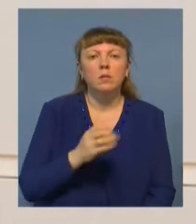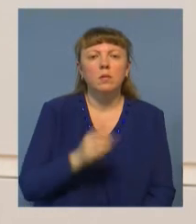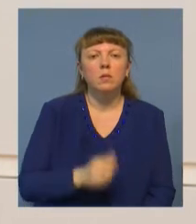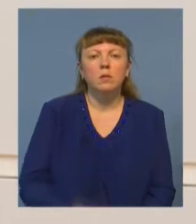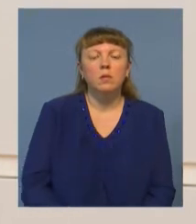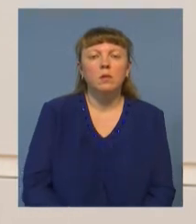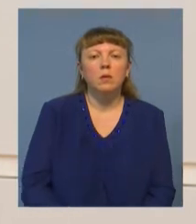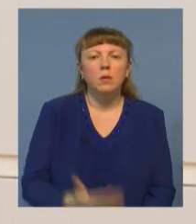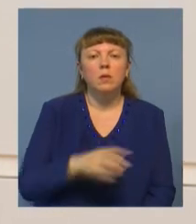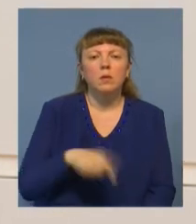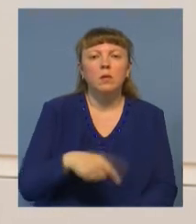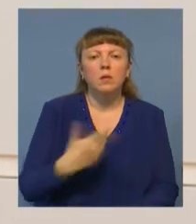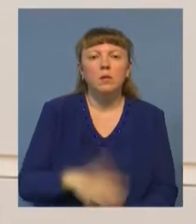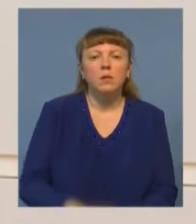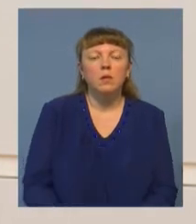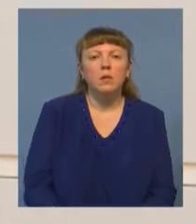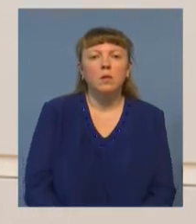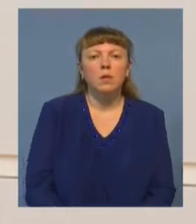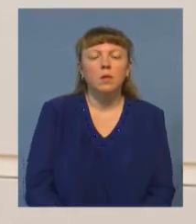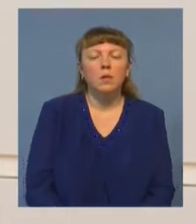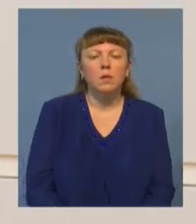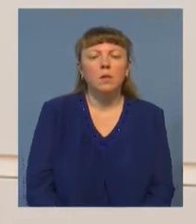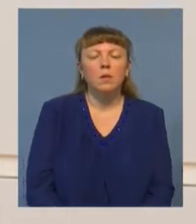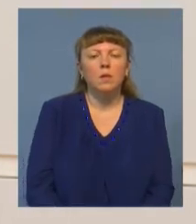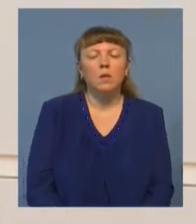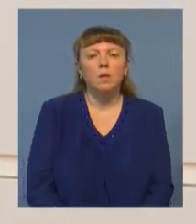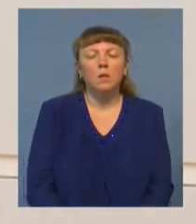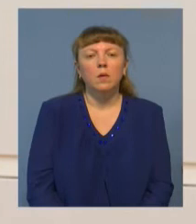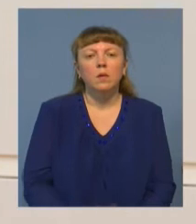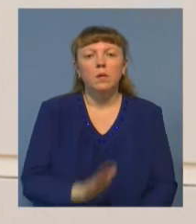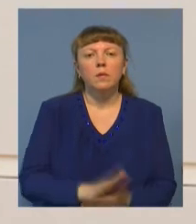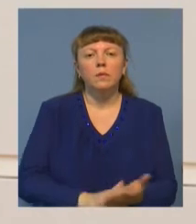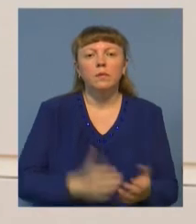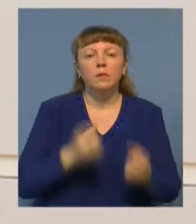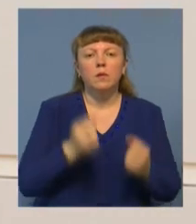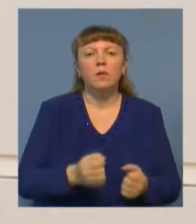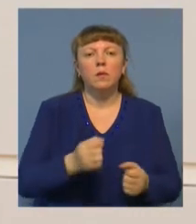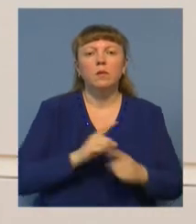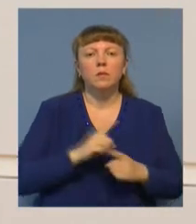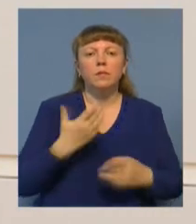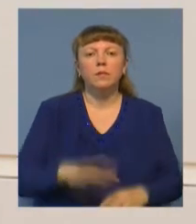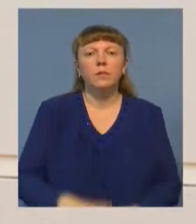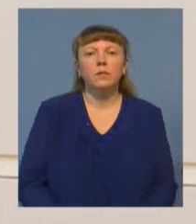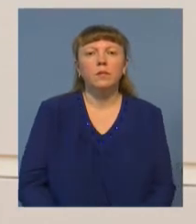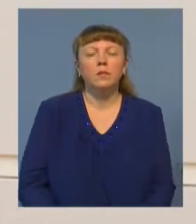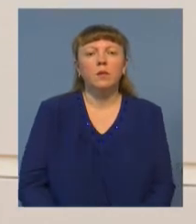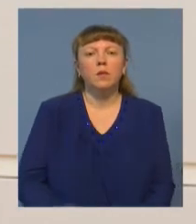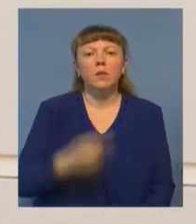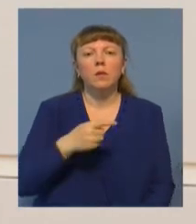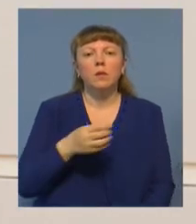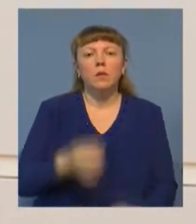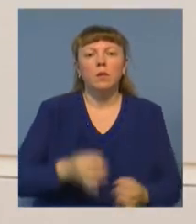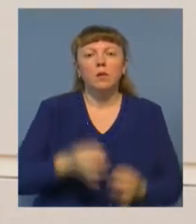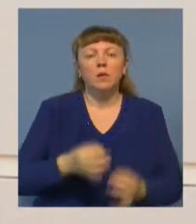обстоятельствах и в определенное время. Да? То есть заявлением об установлении смерти в суд в